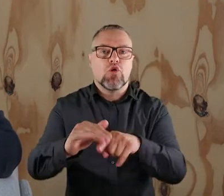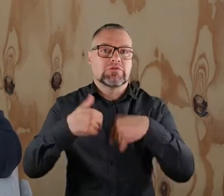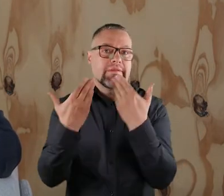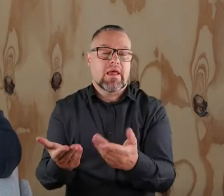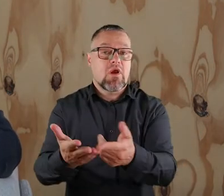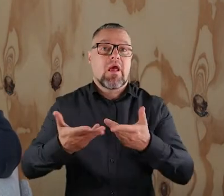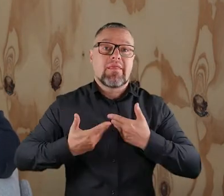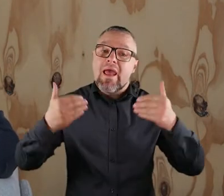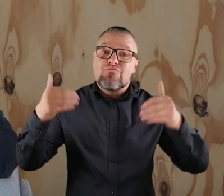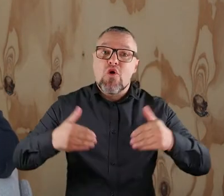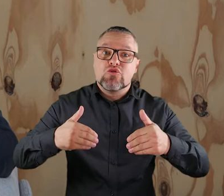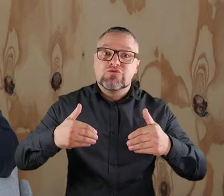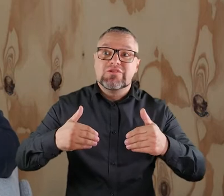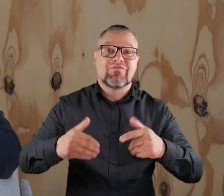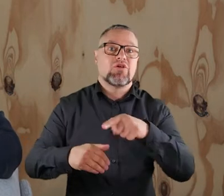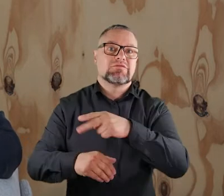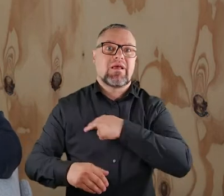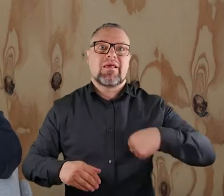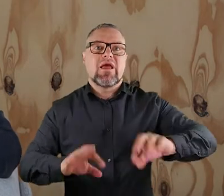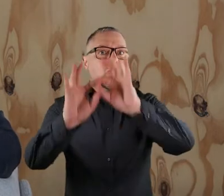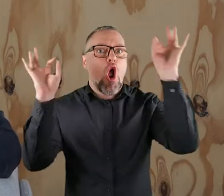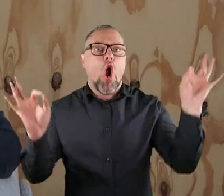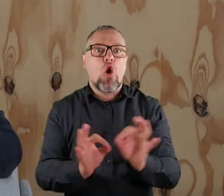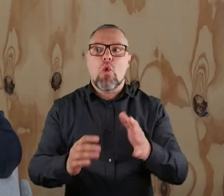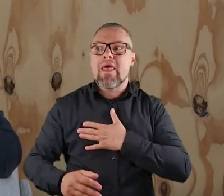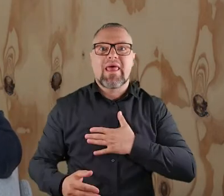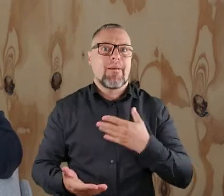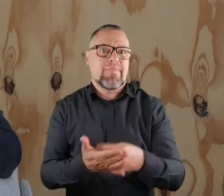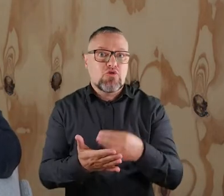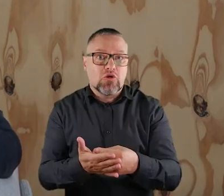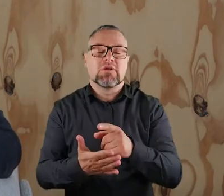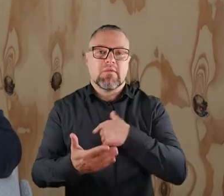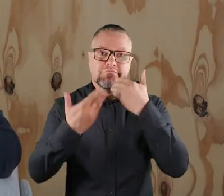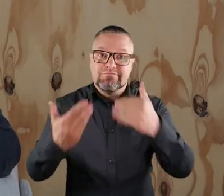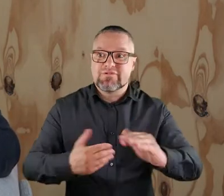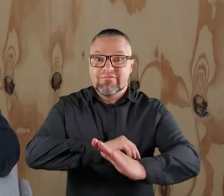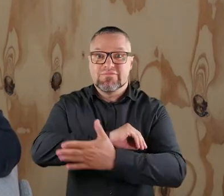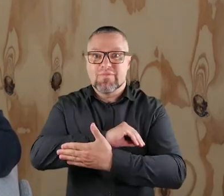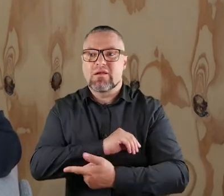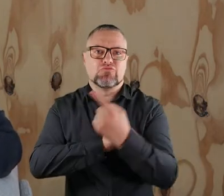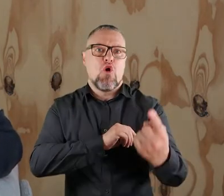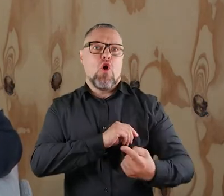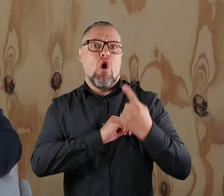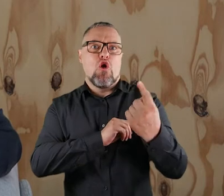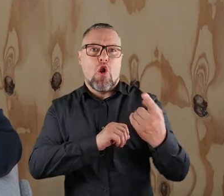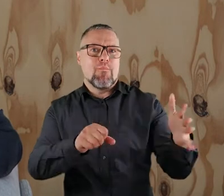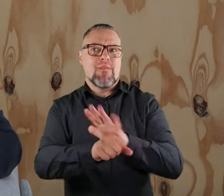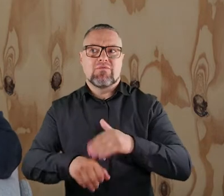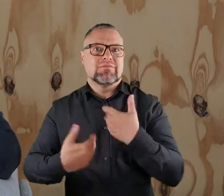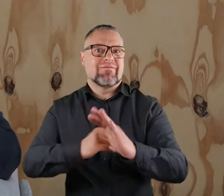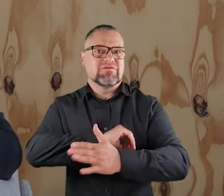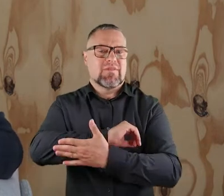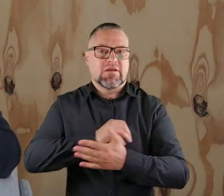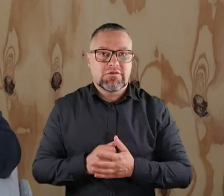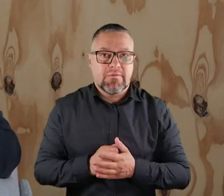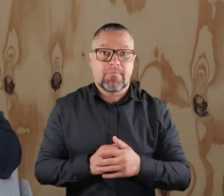ponieważ pozwalają nam one zasilić nasz ogólny budżet i dzięki temu możemy wspierać po prostu przez cały rok.